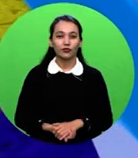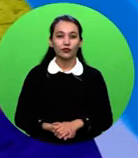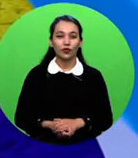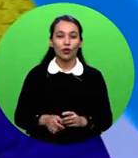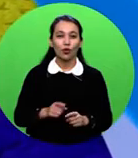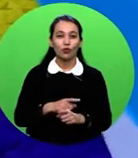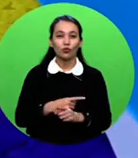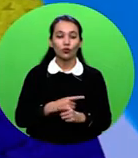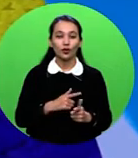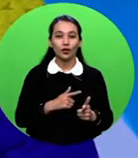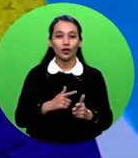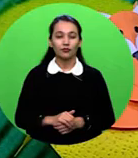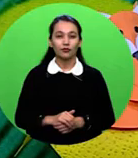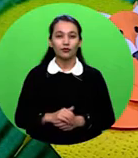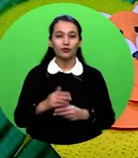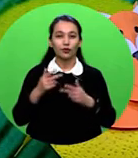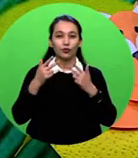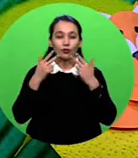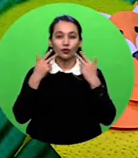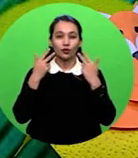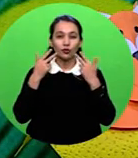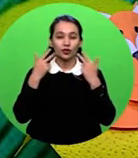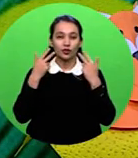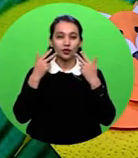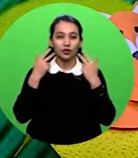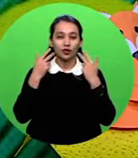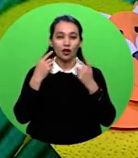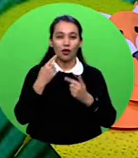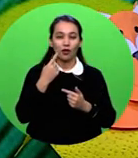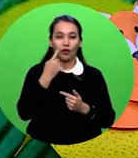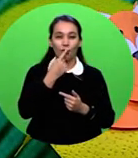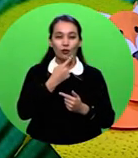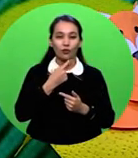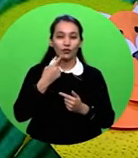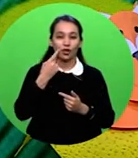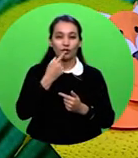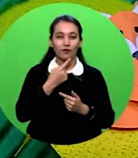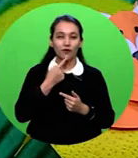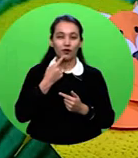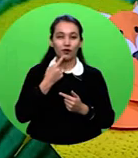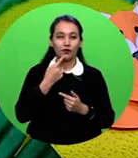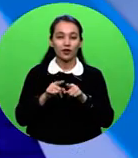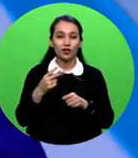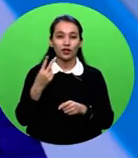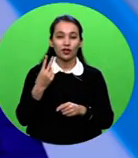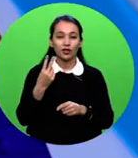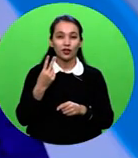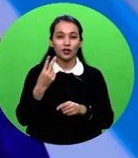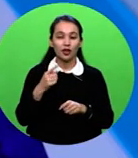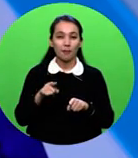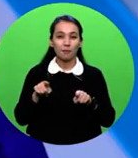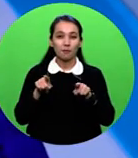Dum qismini ham yelimladik. Mushugimizning og'iz atrofini yelimlaymiz.